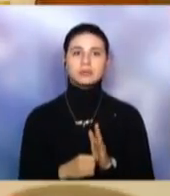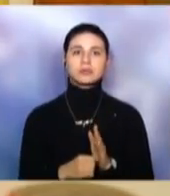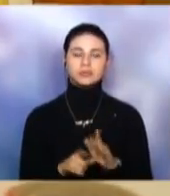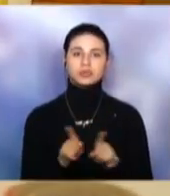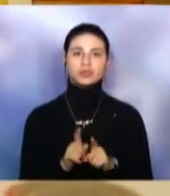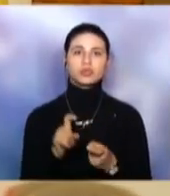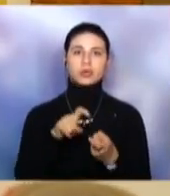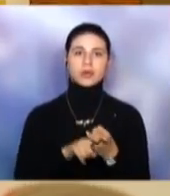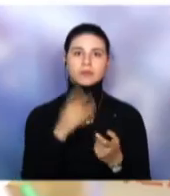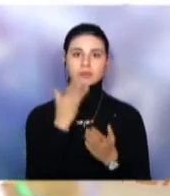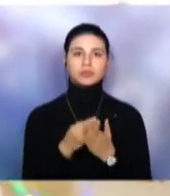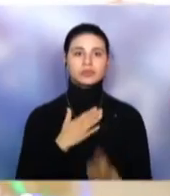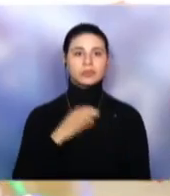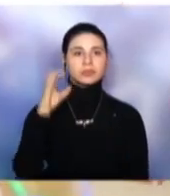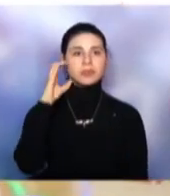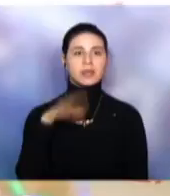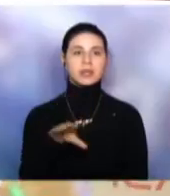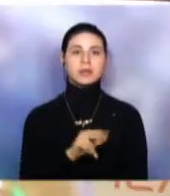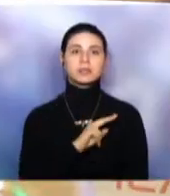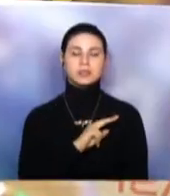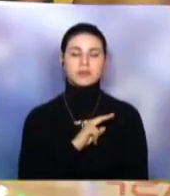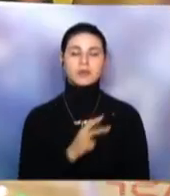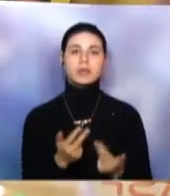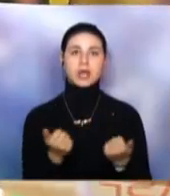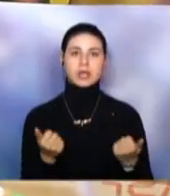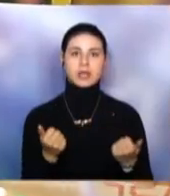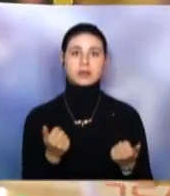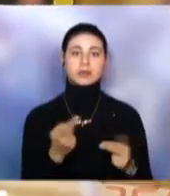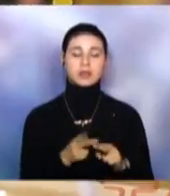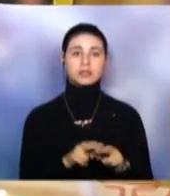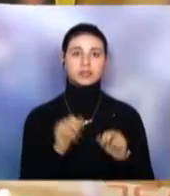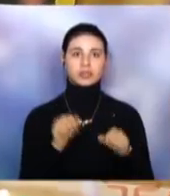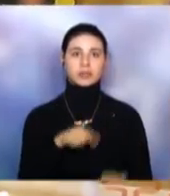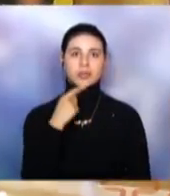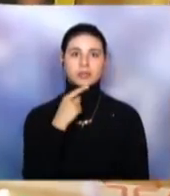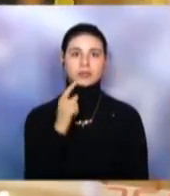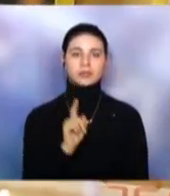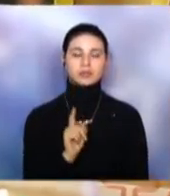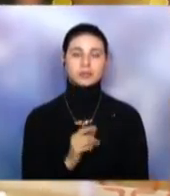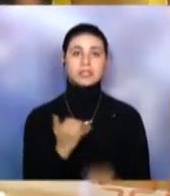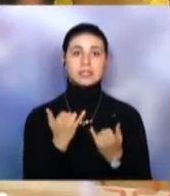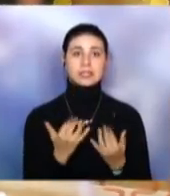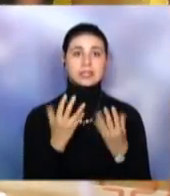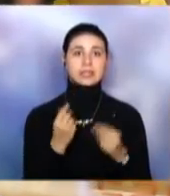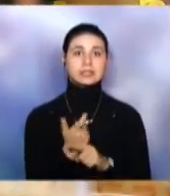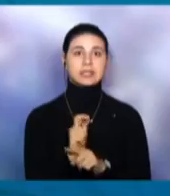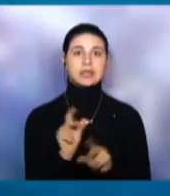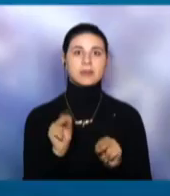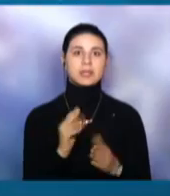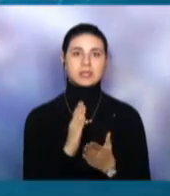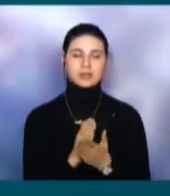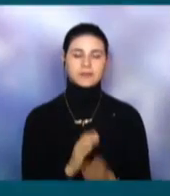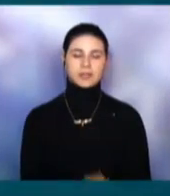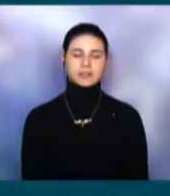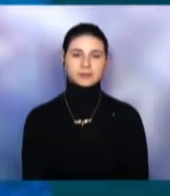ერთვის კიდევ ჩვენი მსმენელების სიყვარული, აღიარება, ნუ შეიძლება ითქვას, რომ დღეს ძალიან ბედნიერი ვარ.